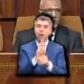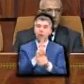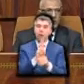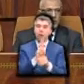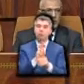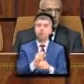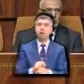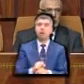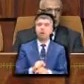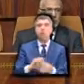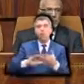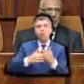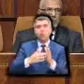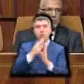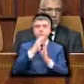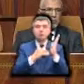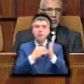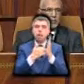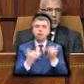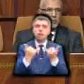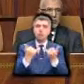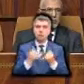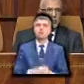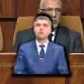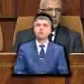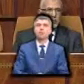واحد بالأسئلة المدرجة في القطاع الأول حتى